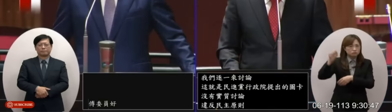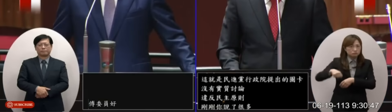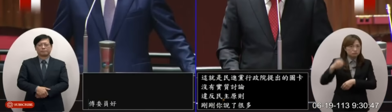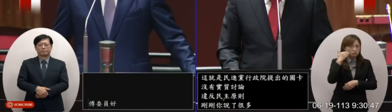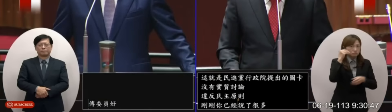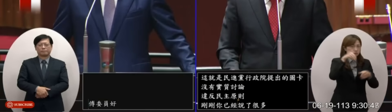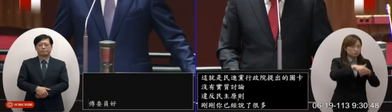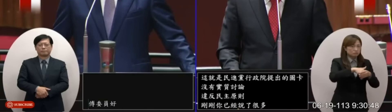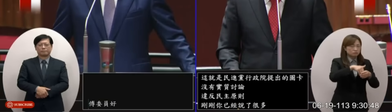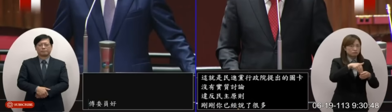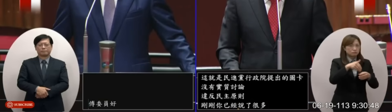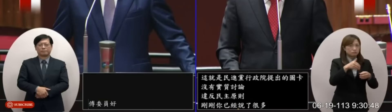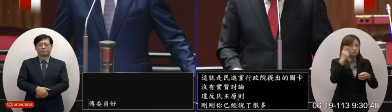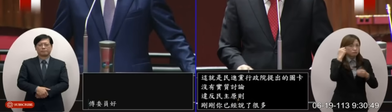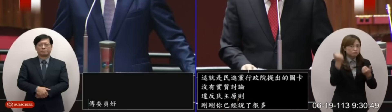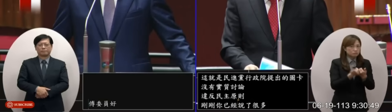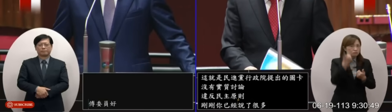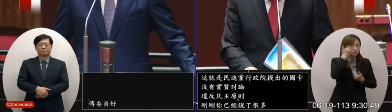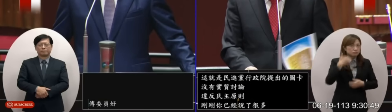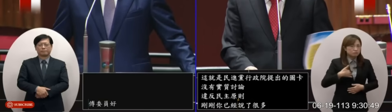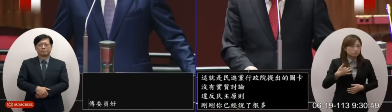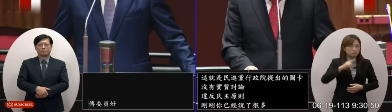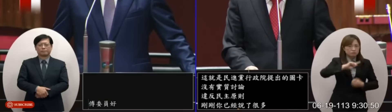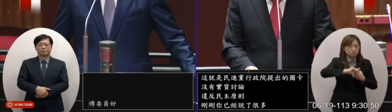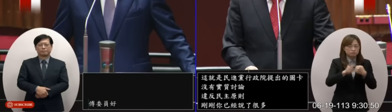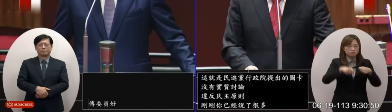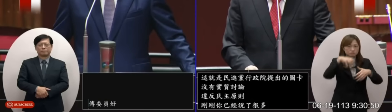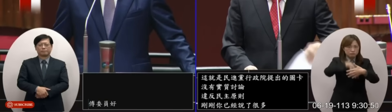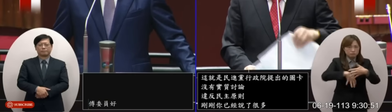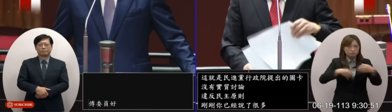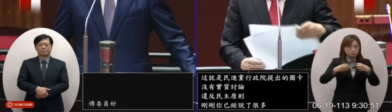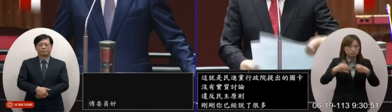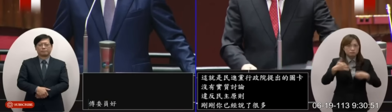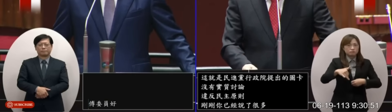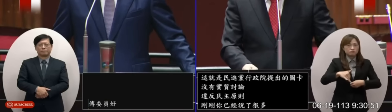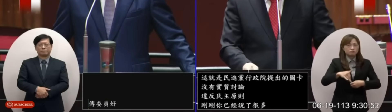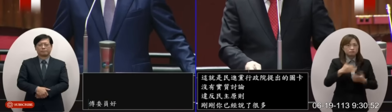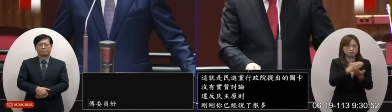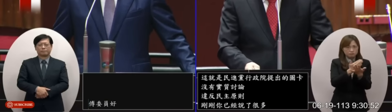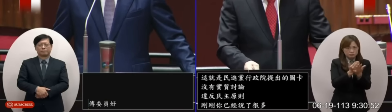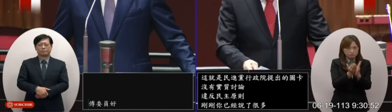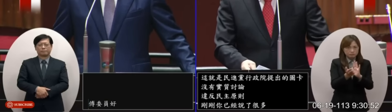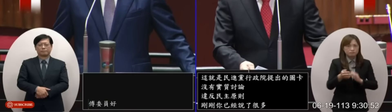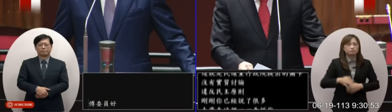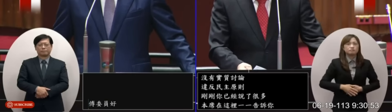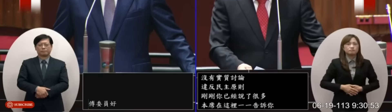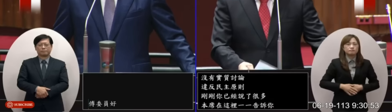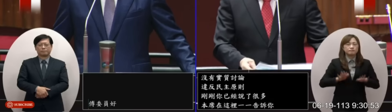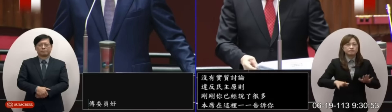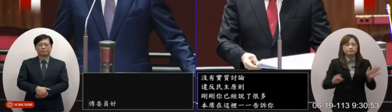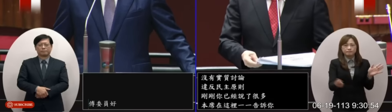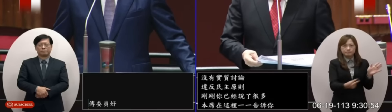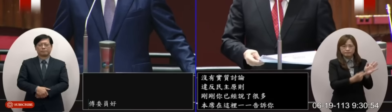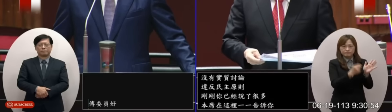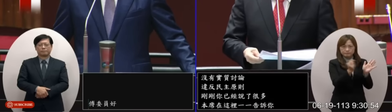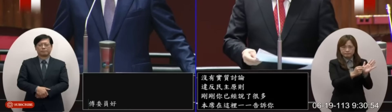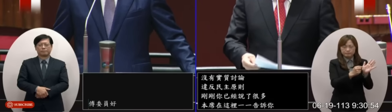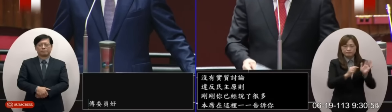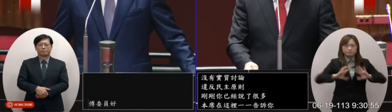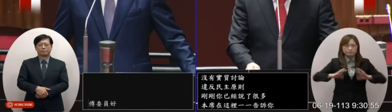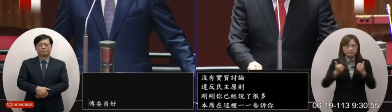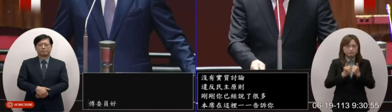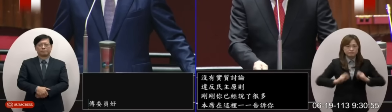对，举手表决，谁知道？法案没有实质讨论。好，来，我们看一下这次的国会改革修